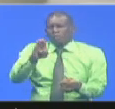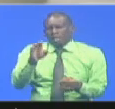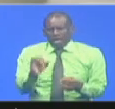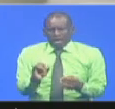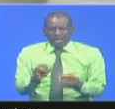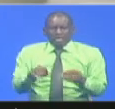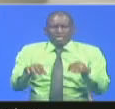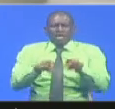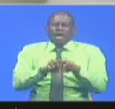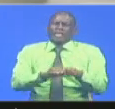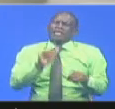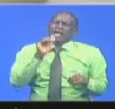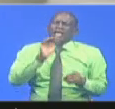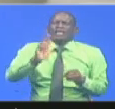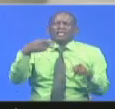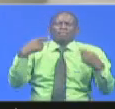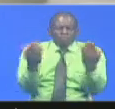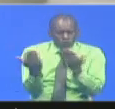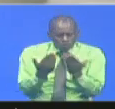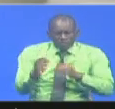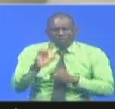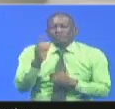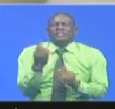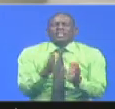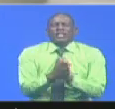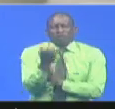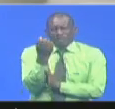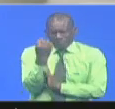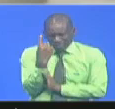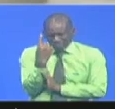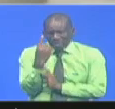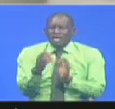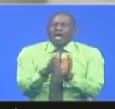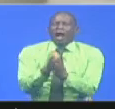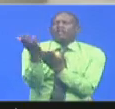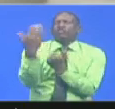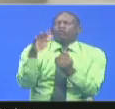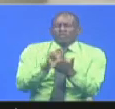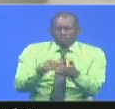huku wakiwaomba wa Kenya kuisoma na kuielewa, huku wakitarajia kwamba